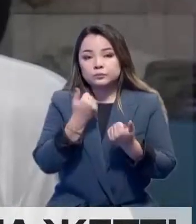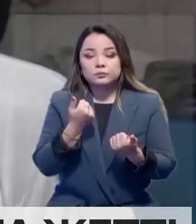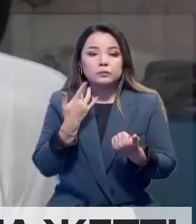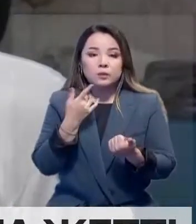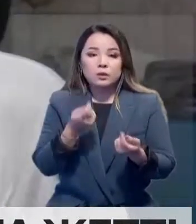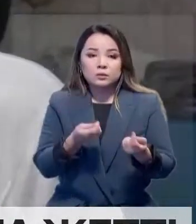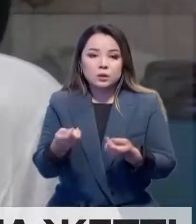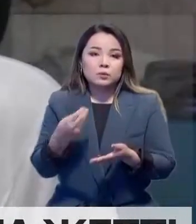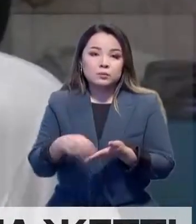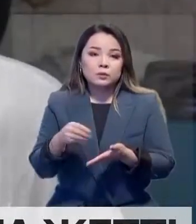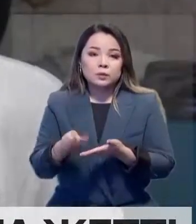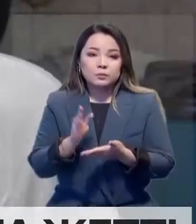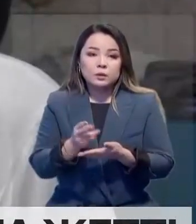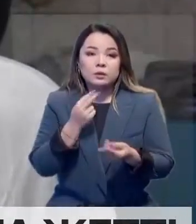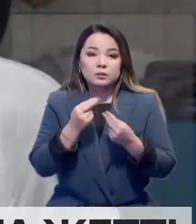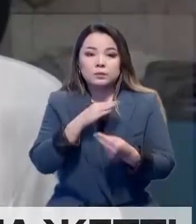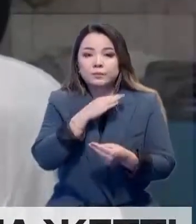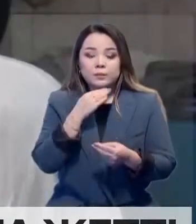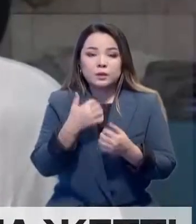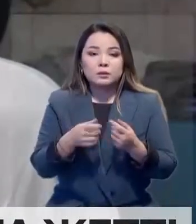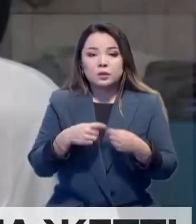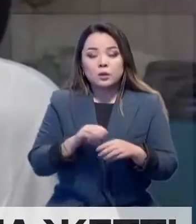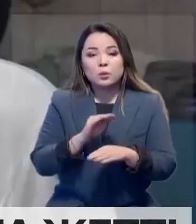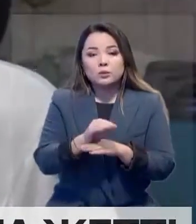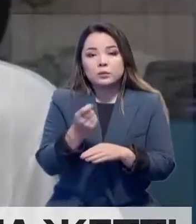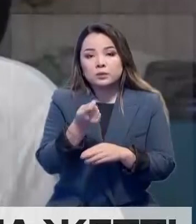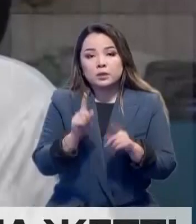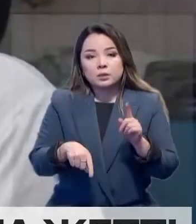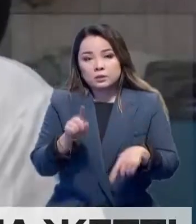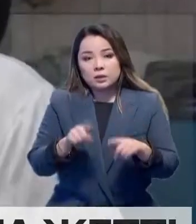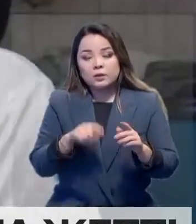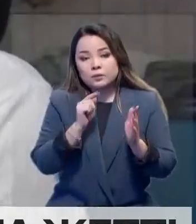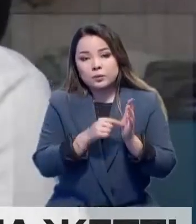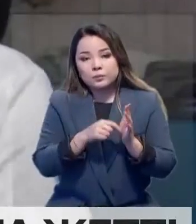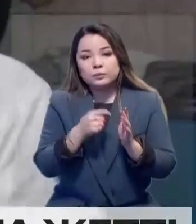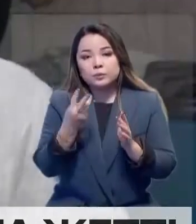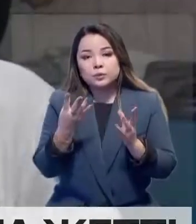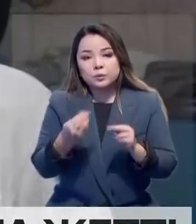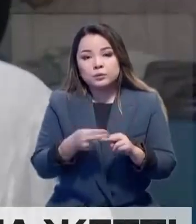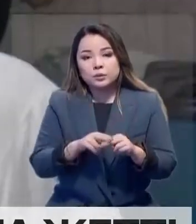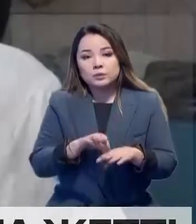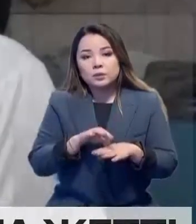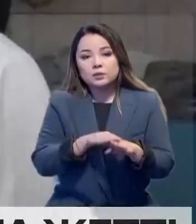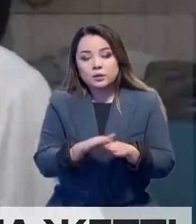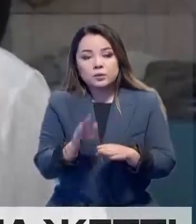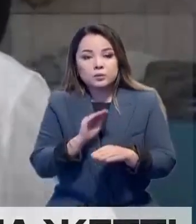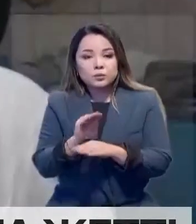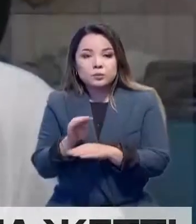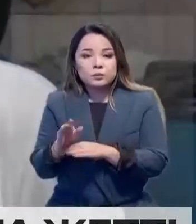бәрін аз-аздан жеймін, тамаққа етті арасында ғана қосамын, тауықтың өзін бірнеше күнге жеткізуге